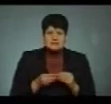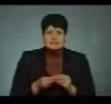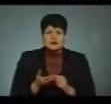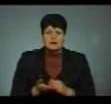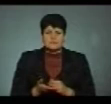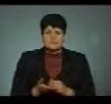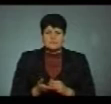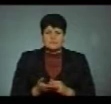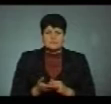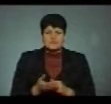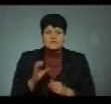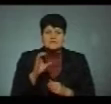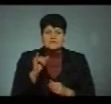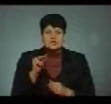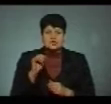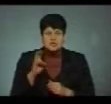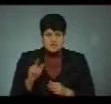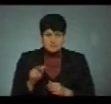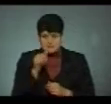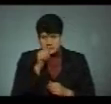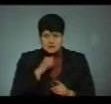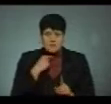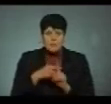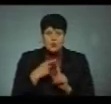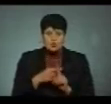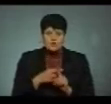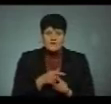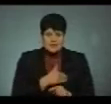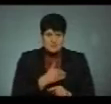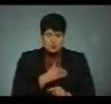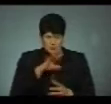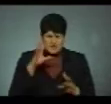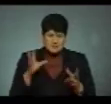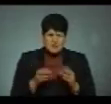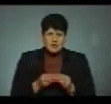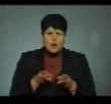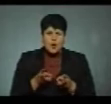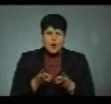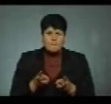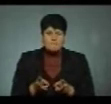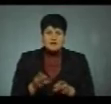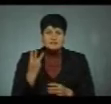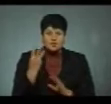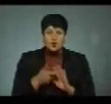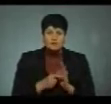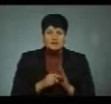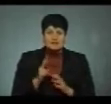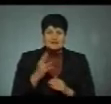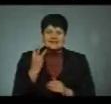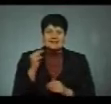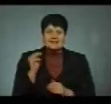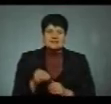виставлять. Повірте, січень місяць, плюсова температура загальна. Опалення за трьохкімнатну квартиру